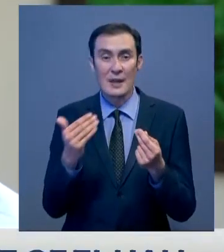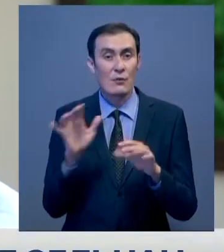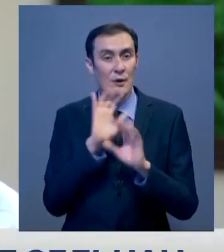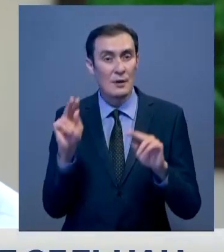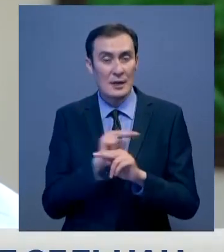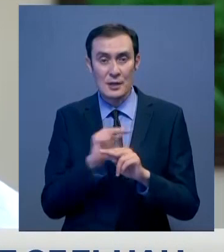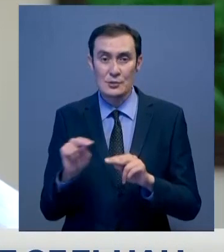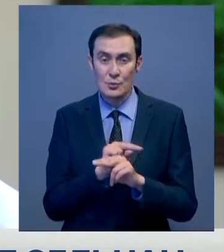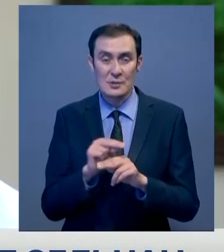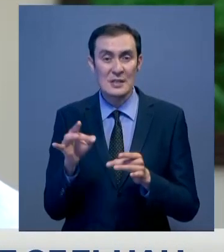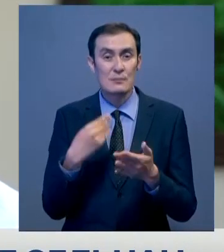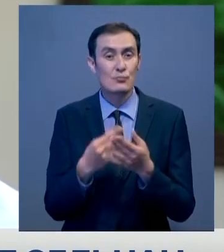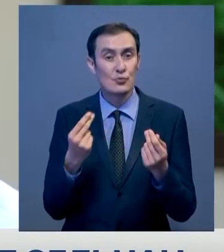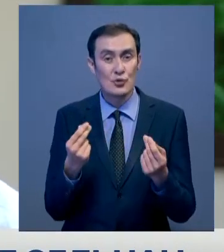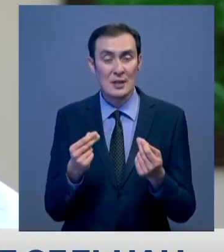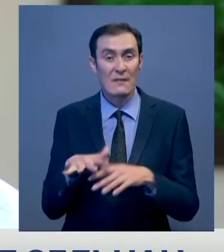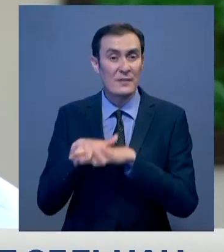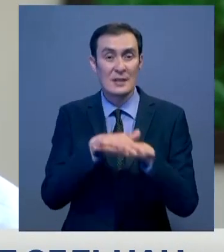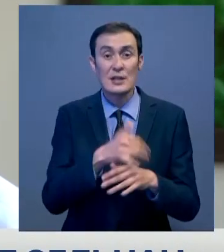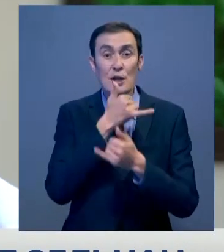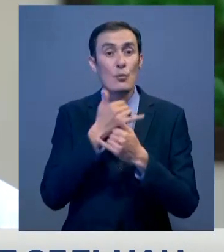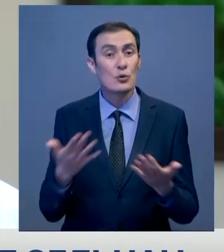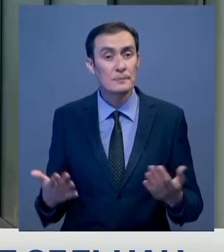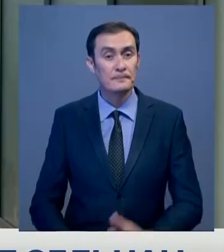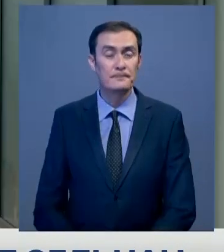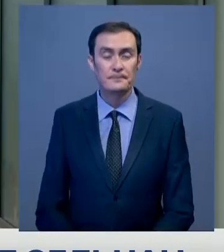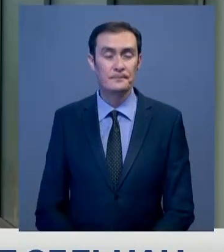содержание и реконструкцию из районного бюджета мы выделить не можем.